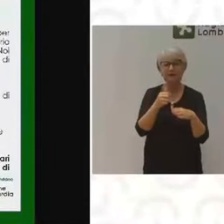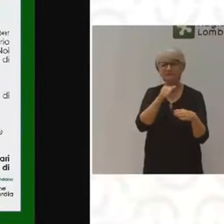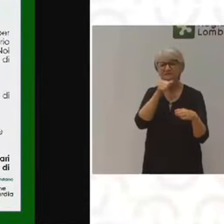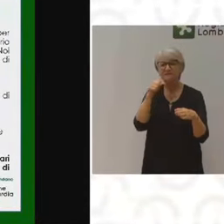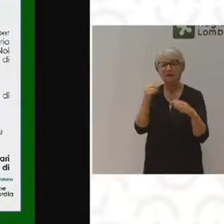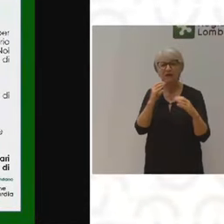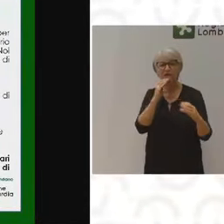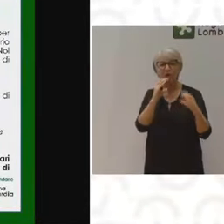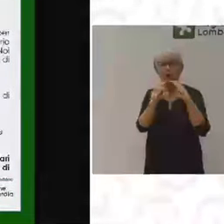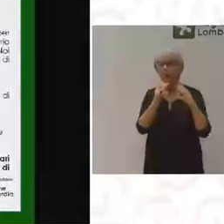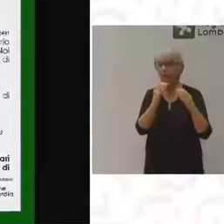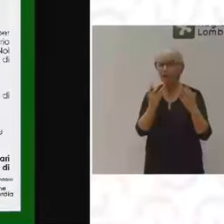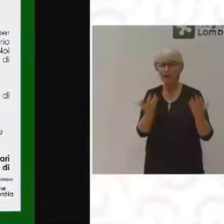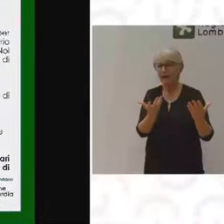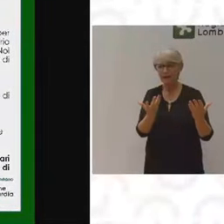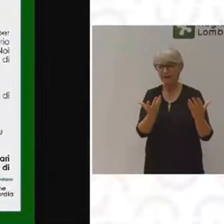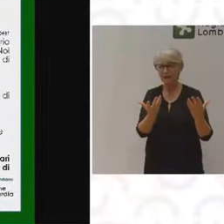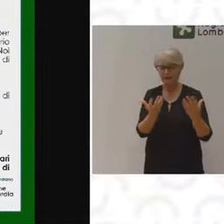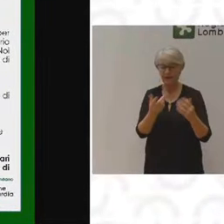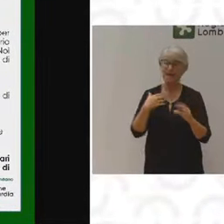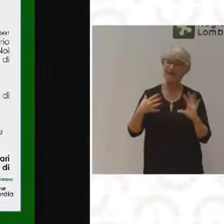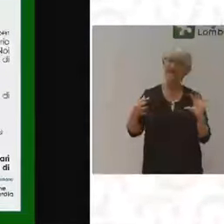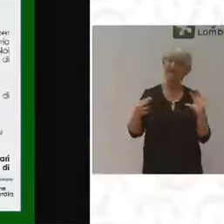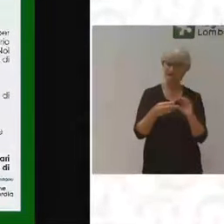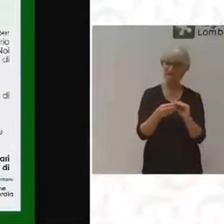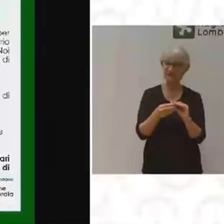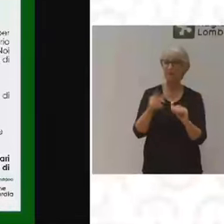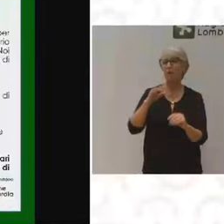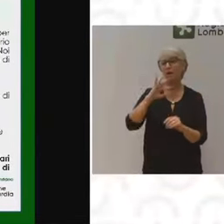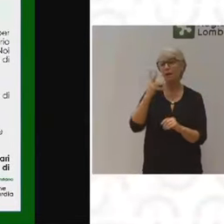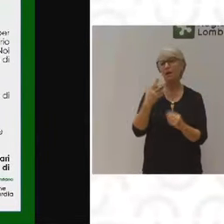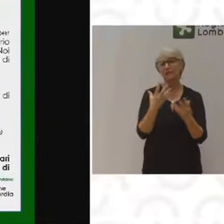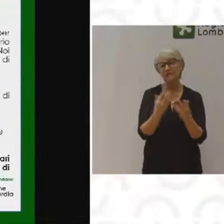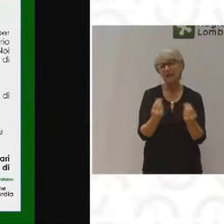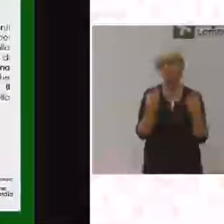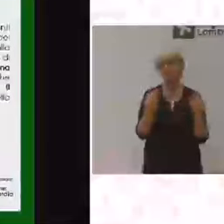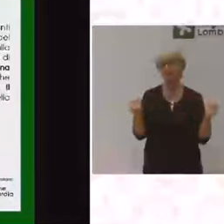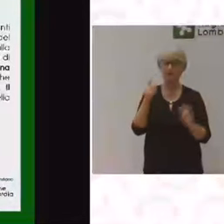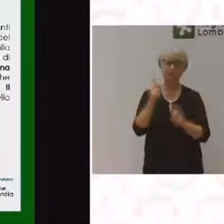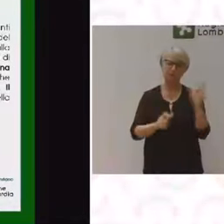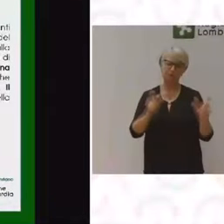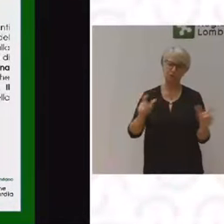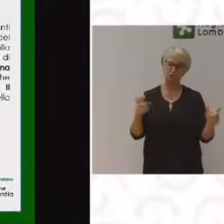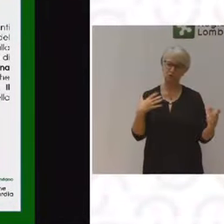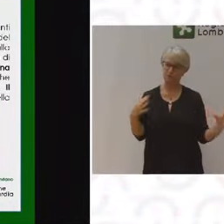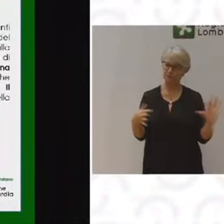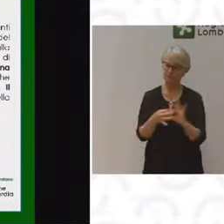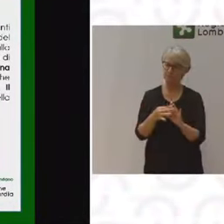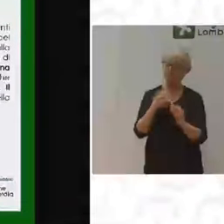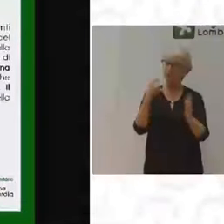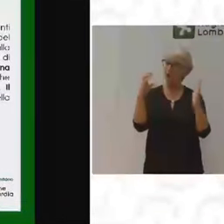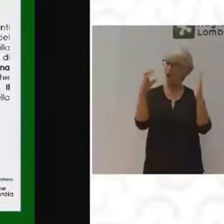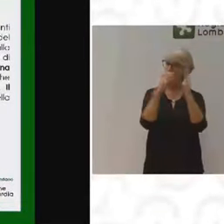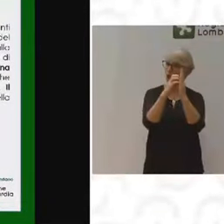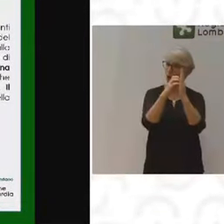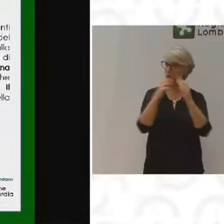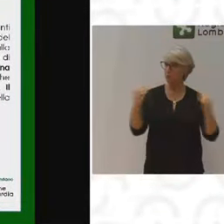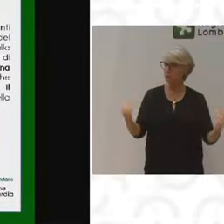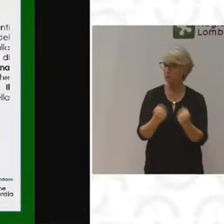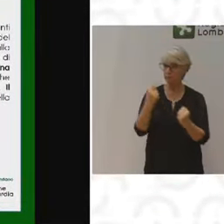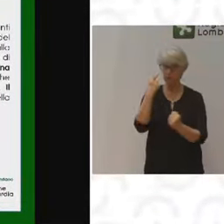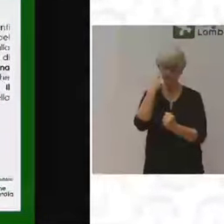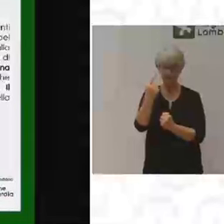perché, e insieme, come dicevo prima, a tante tante persone. Il logo della campagna ormai l'avete visto,